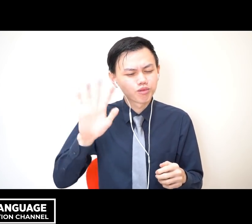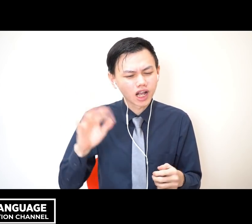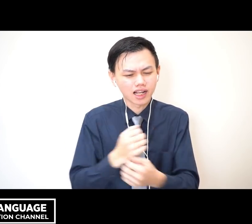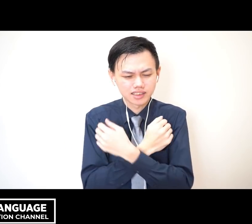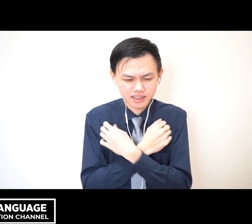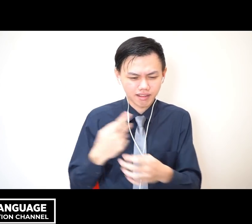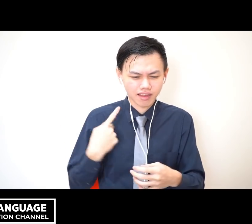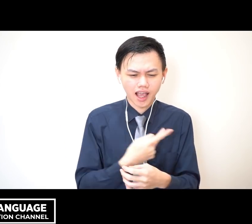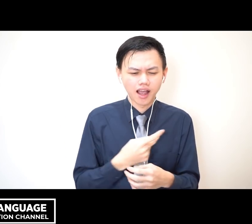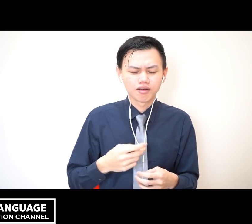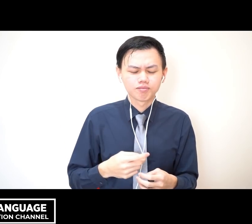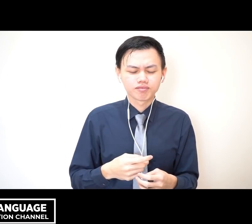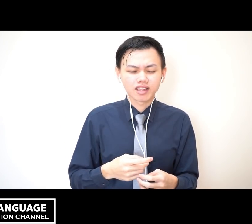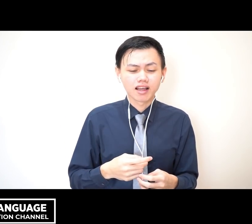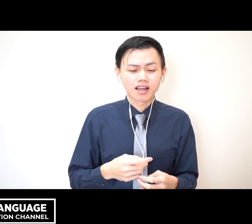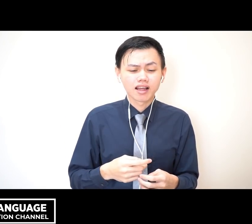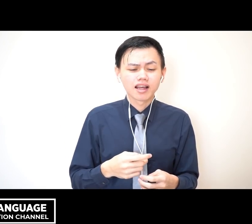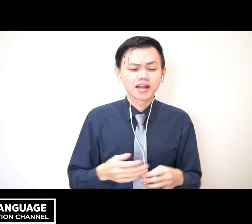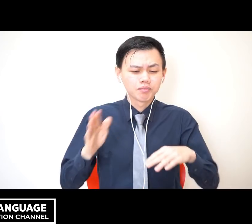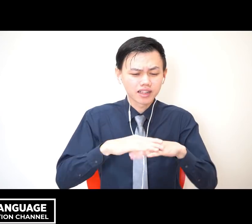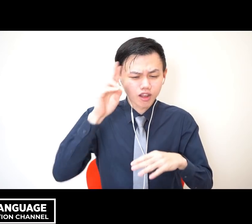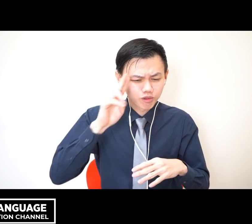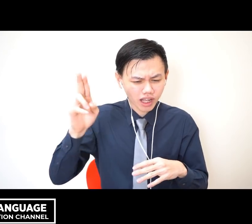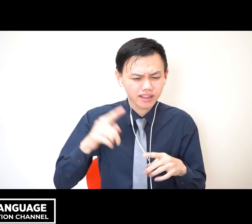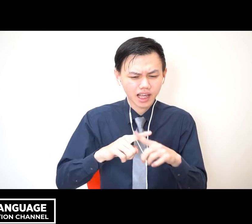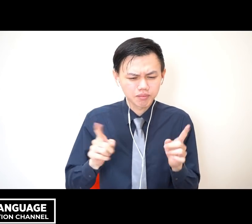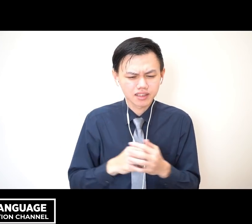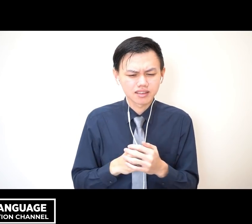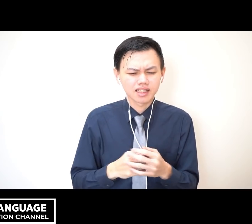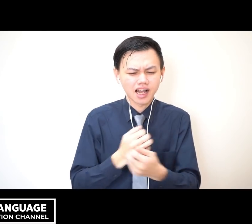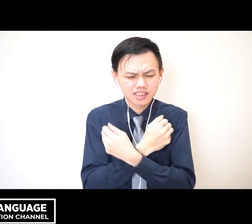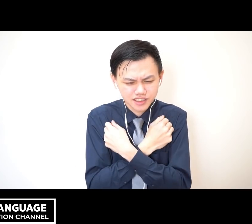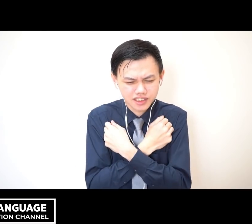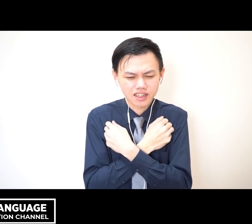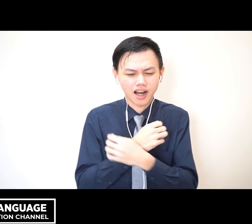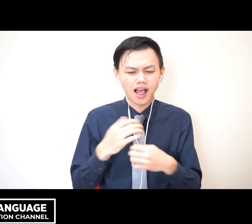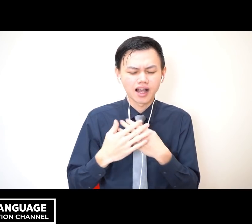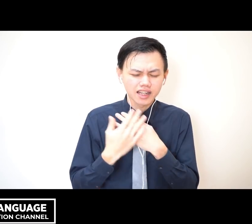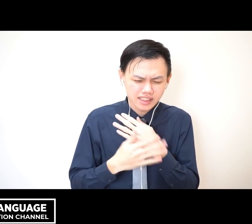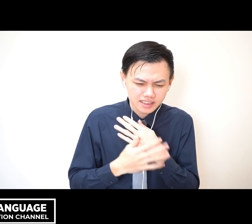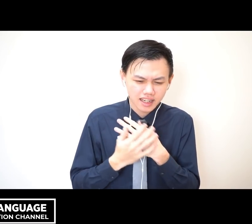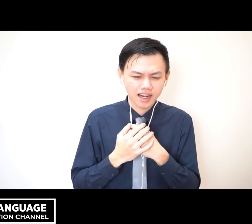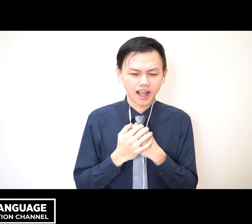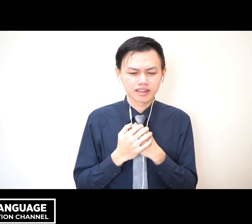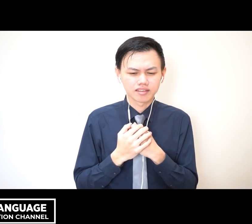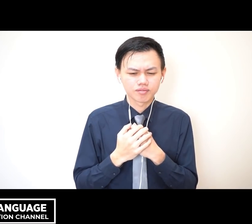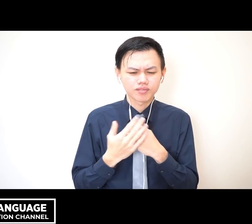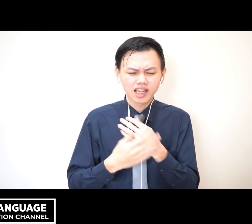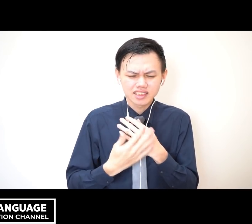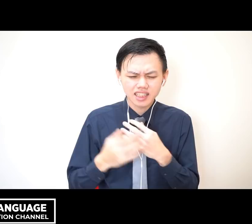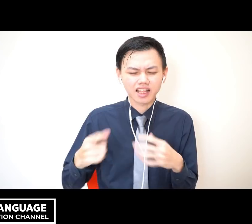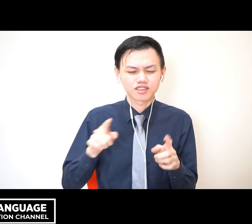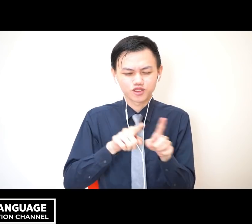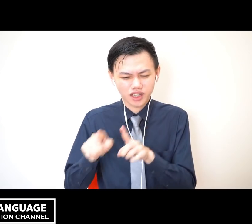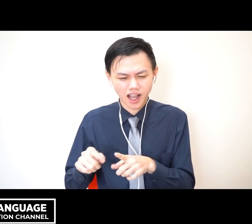pleasing sacrifice. Kalau bahasa Inggrisnya, a pleasing sacrifice to take away our